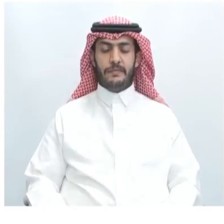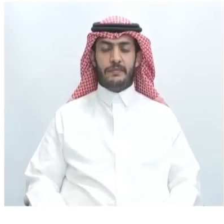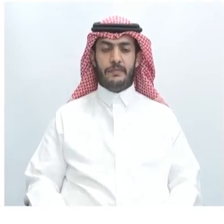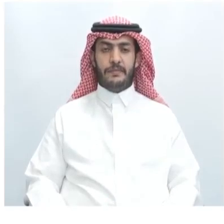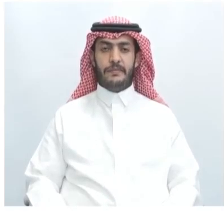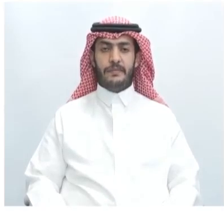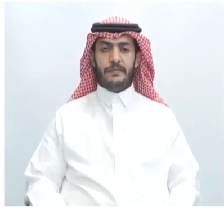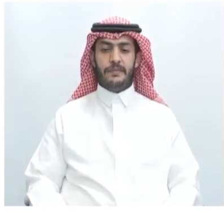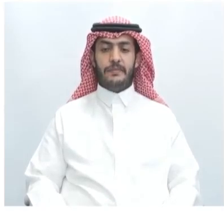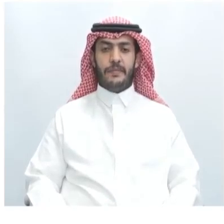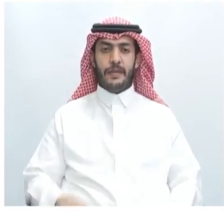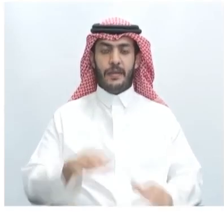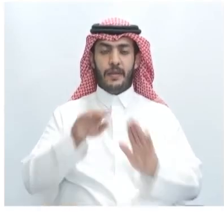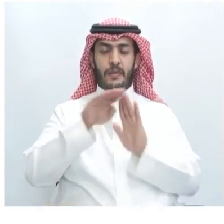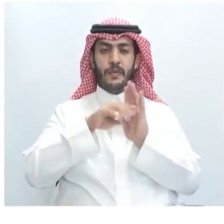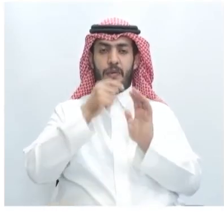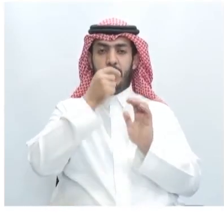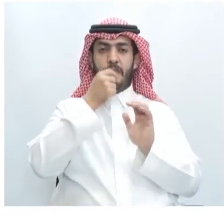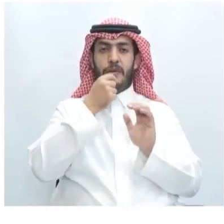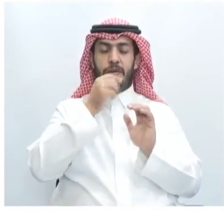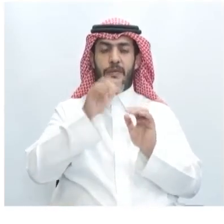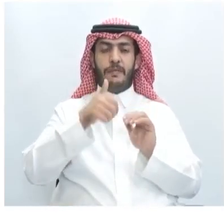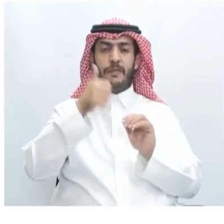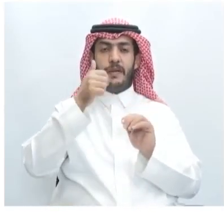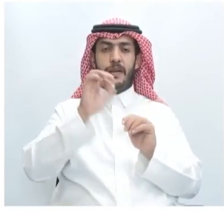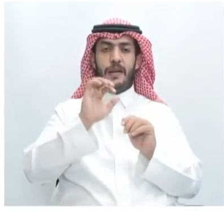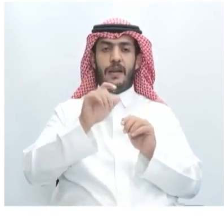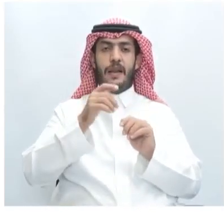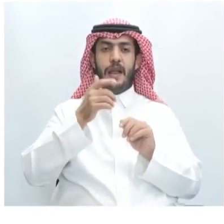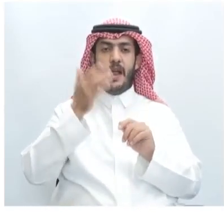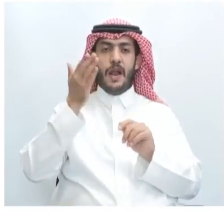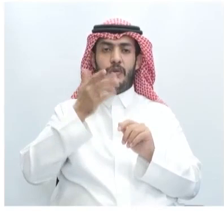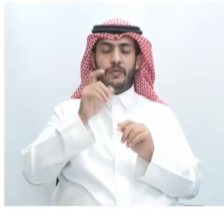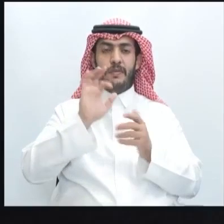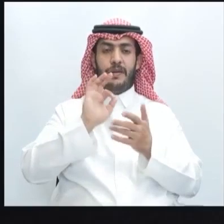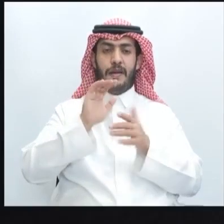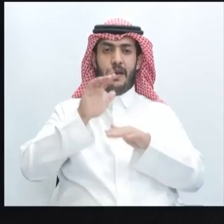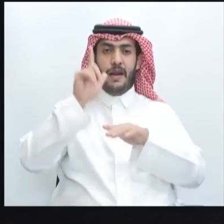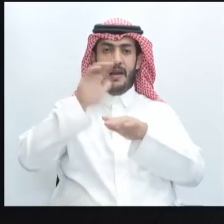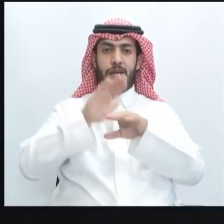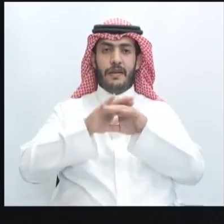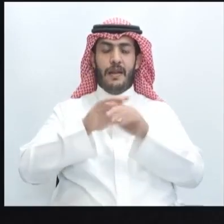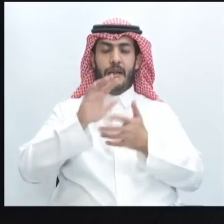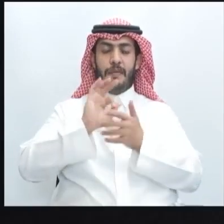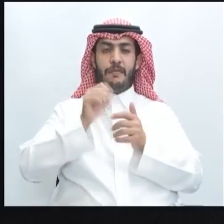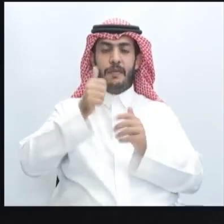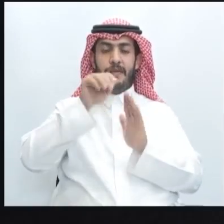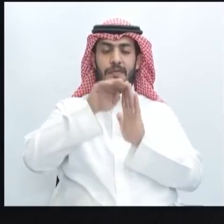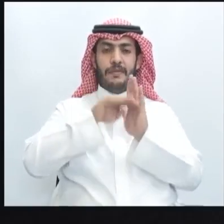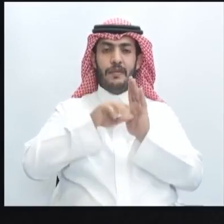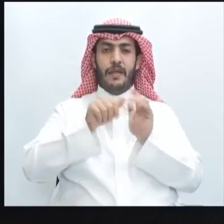في القصص القران وكذلك ما جاء مما صح النبي صلى الله عليه وسلم من الاخبار فانه يستمد منها هذه